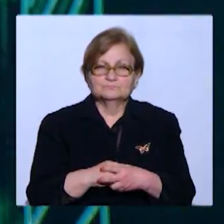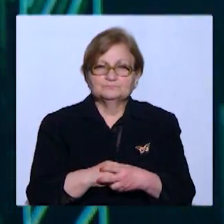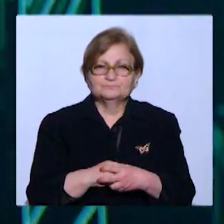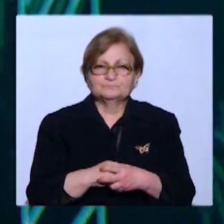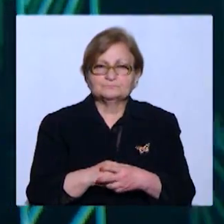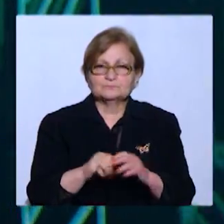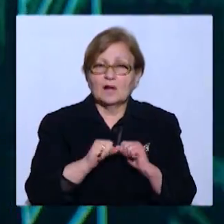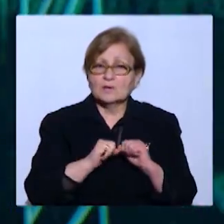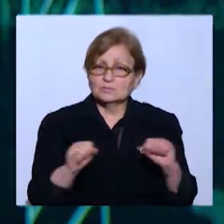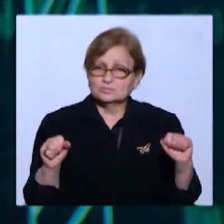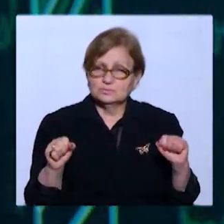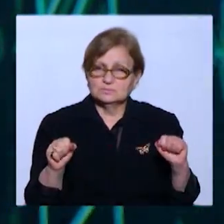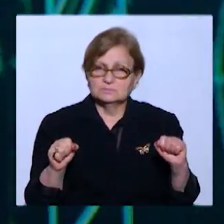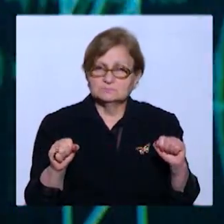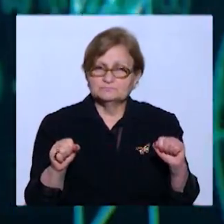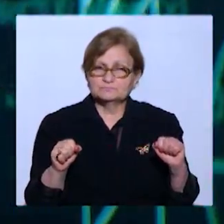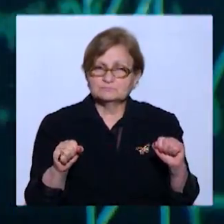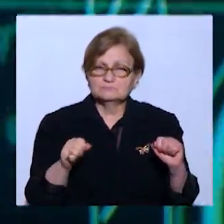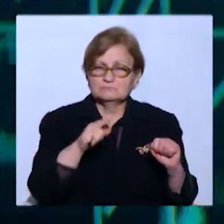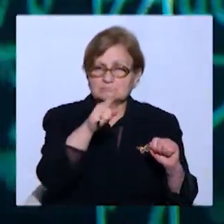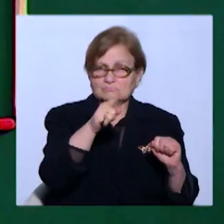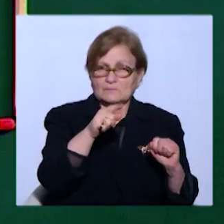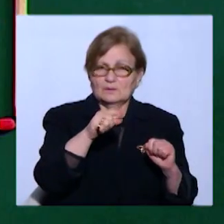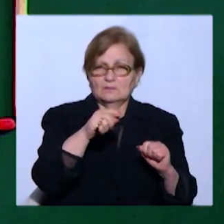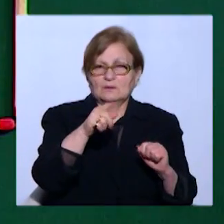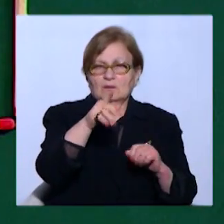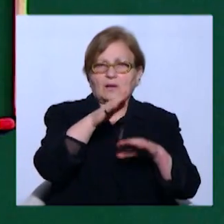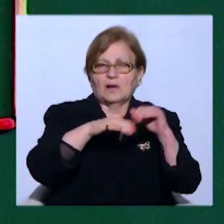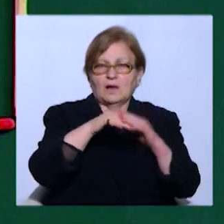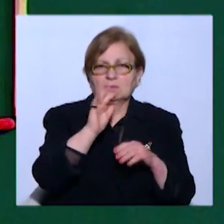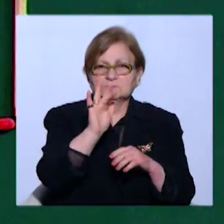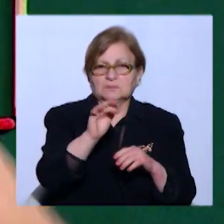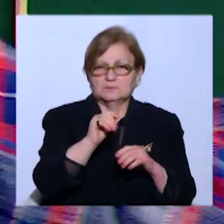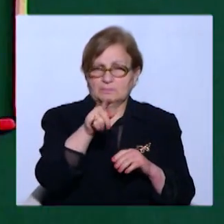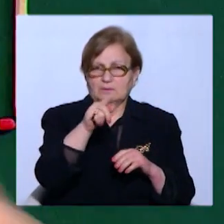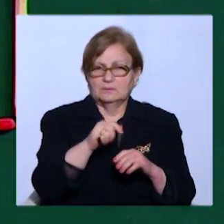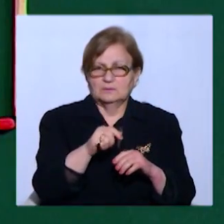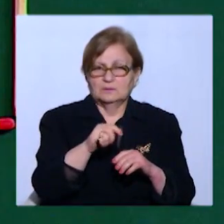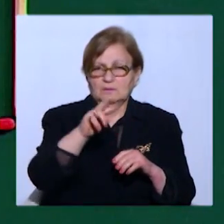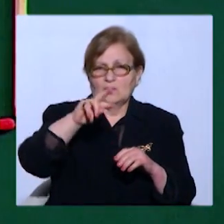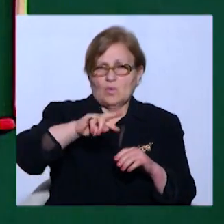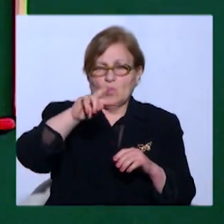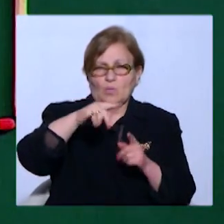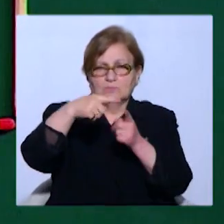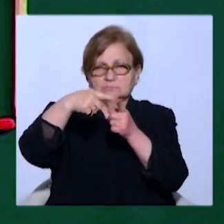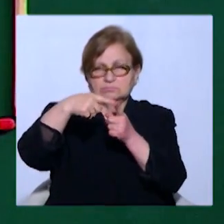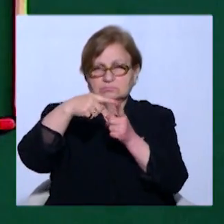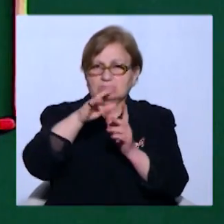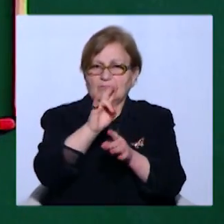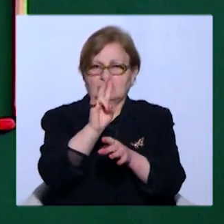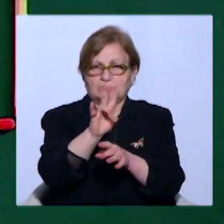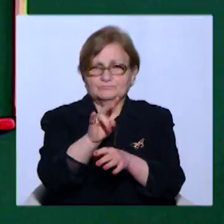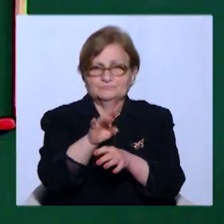არ შეიძლება უტოლობის ნიშანს ხელი ვახლოთ. ამ ორ ღერს ხელს არ